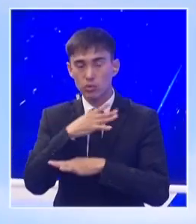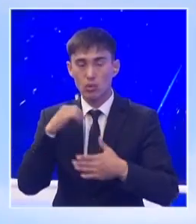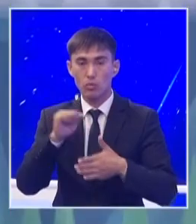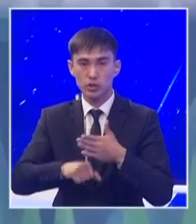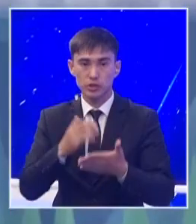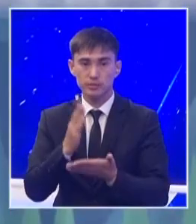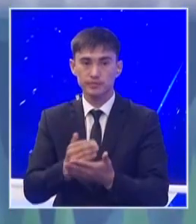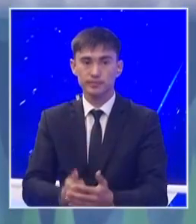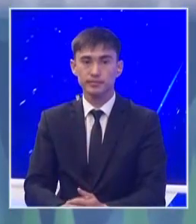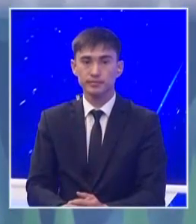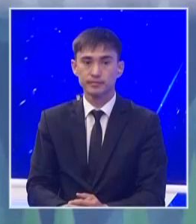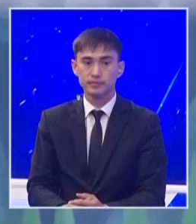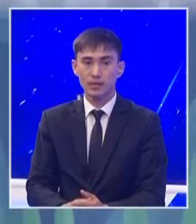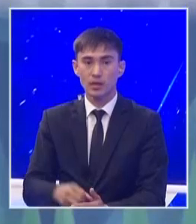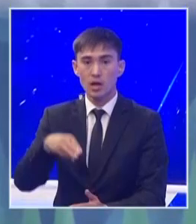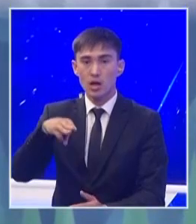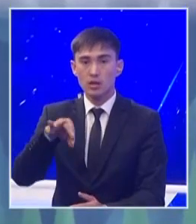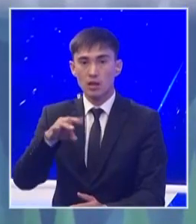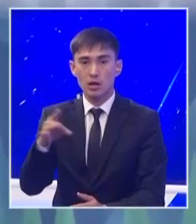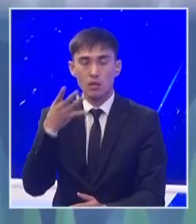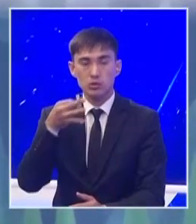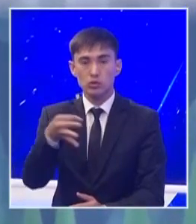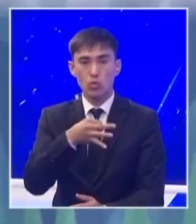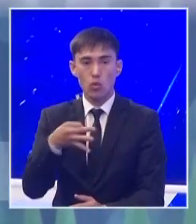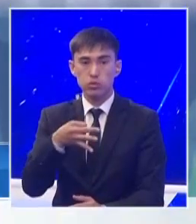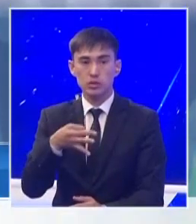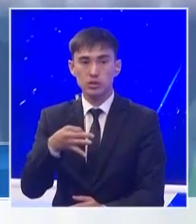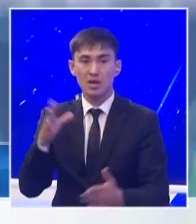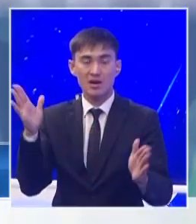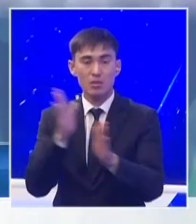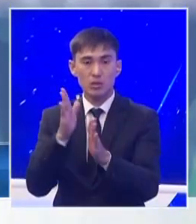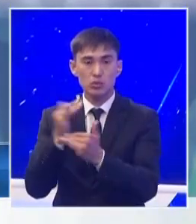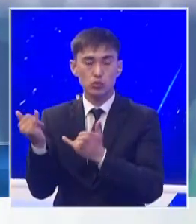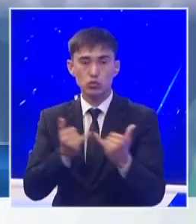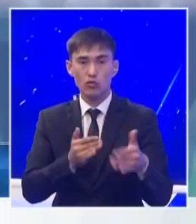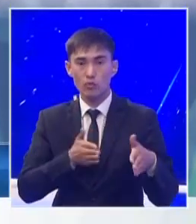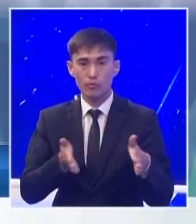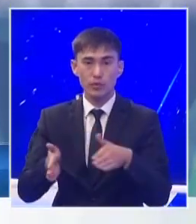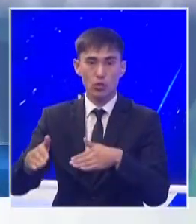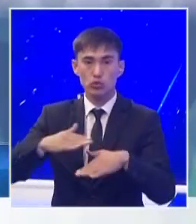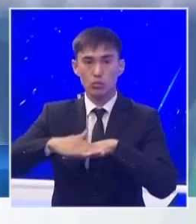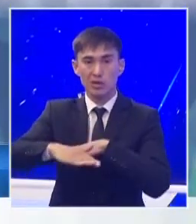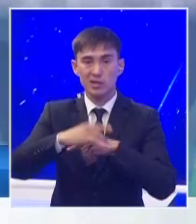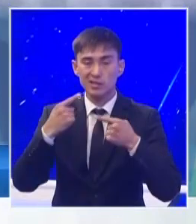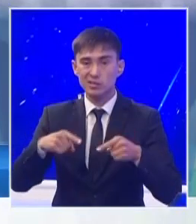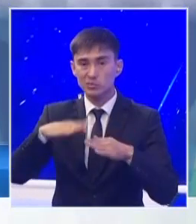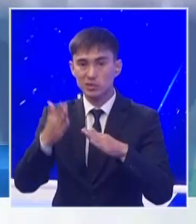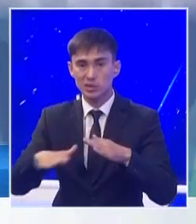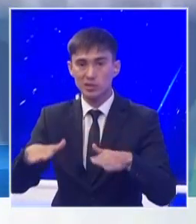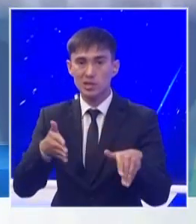причин. Талгар, вообще Алматинская область, очень так, климатическими условиями, дорожным покрытием, разнообразием трасс,